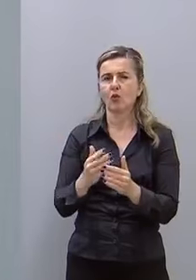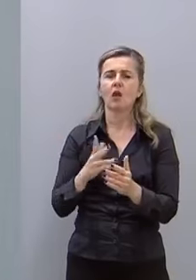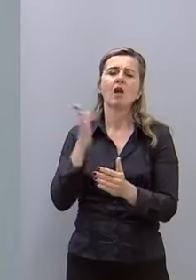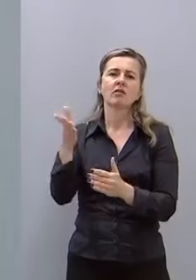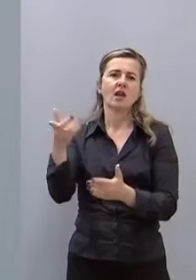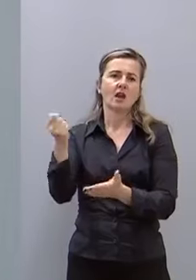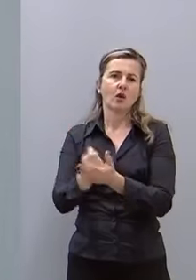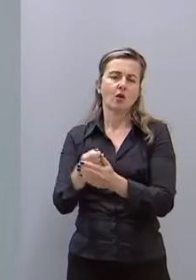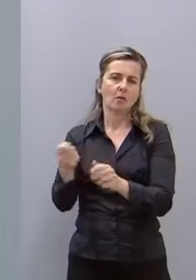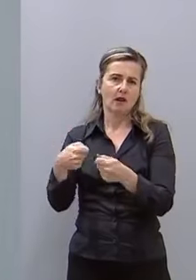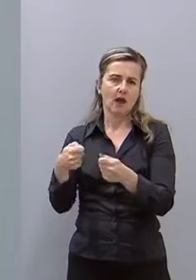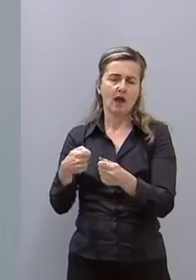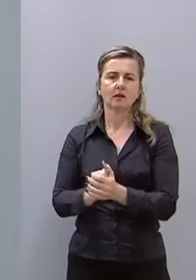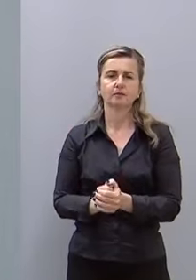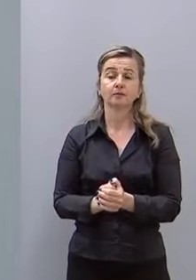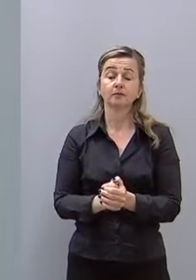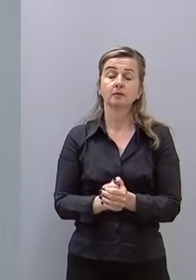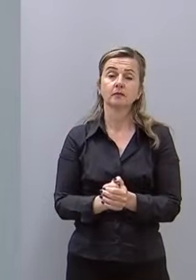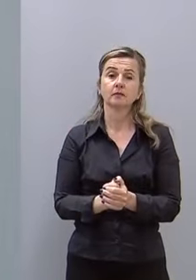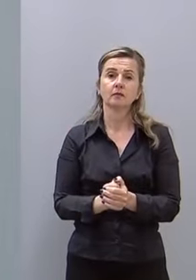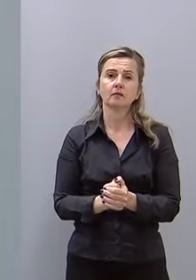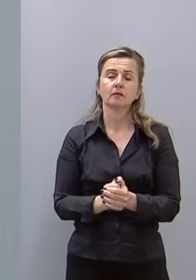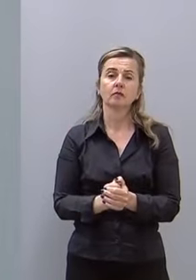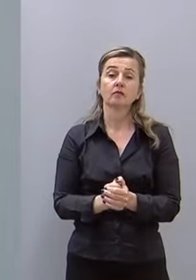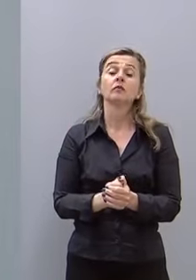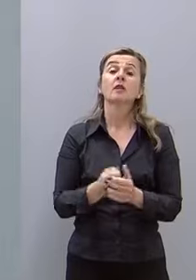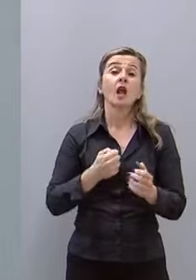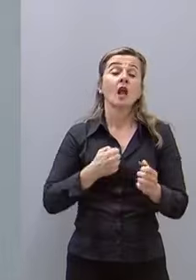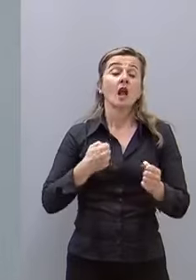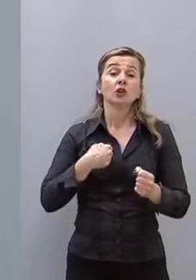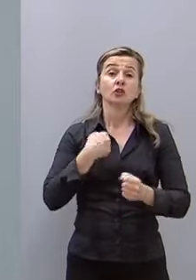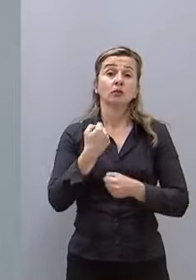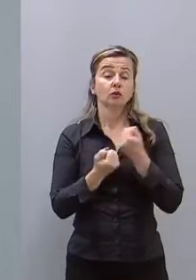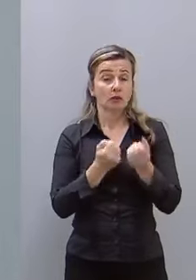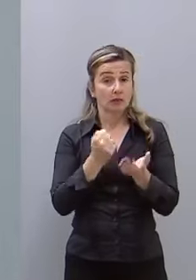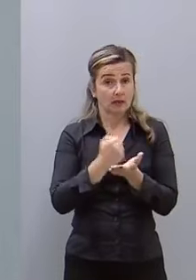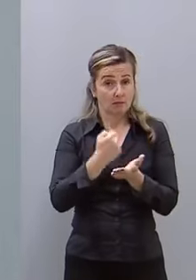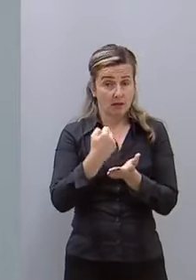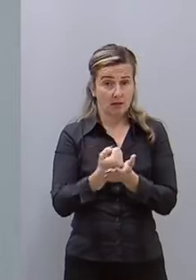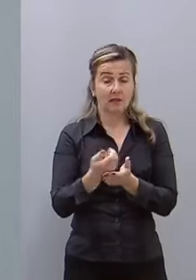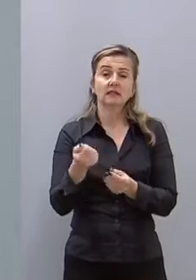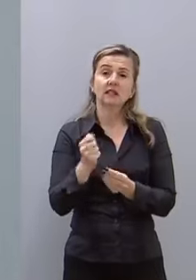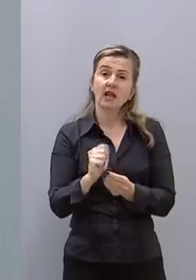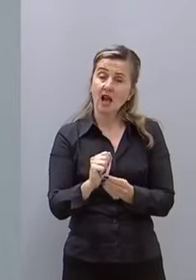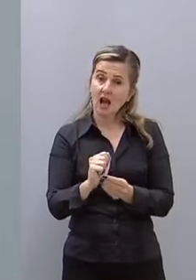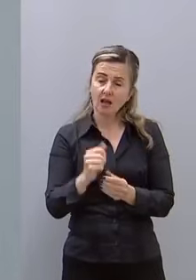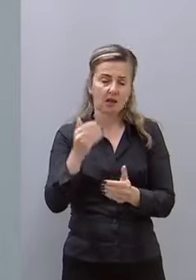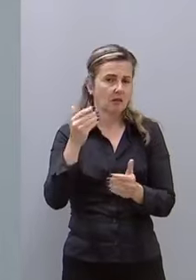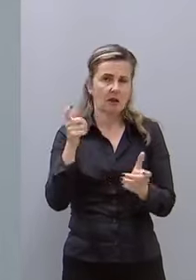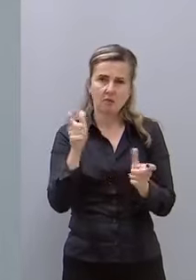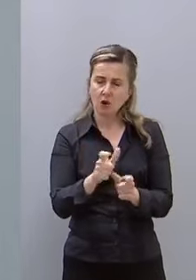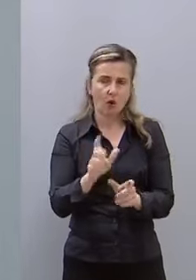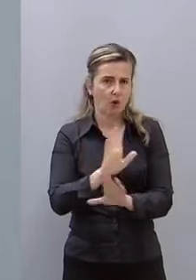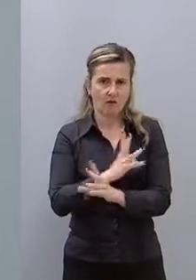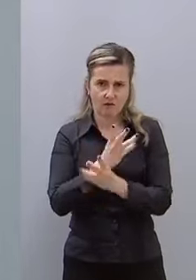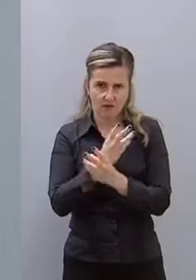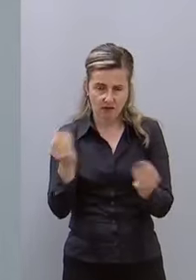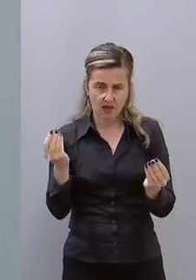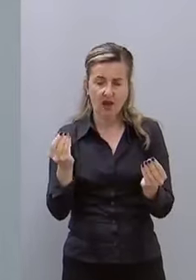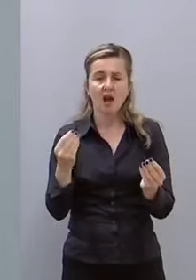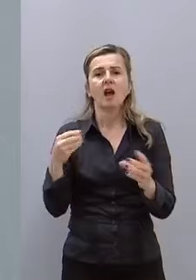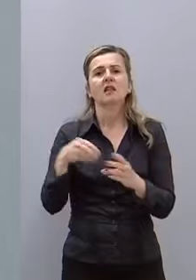regionale rientrano tra gli spostamenti consentiti altro punto senza alcuna limitazione all'interno del